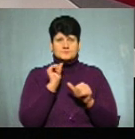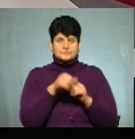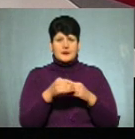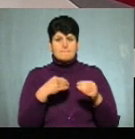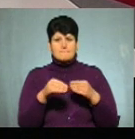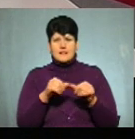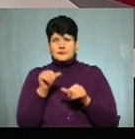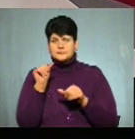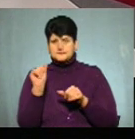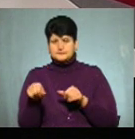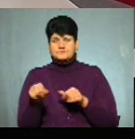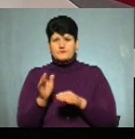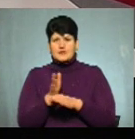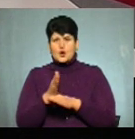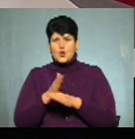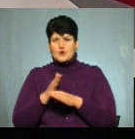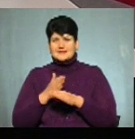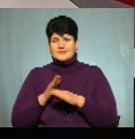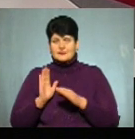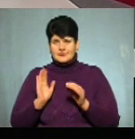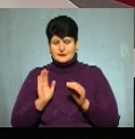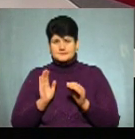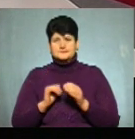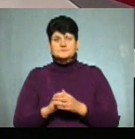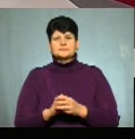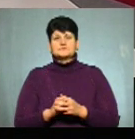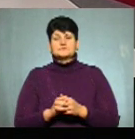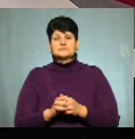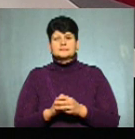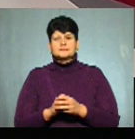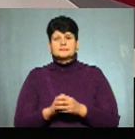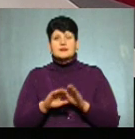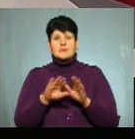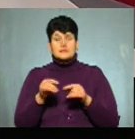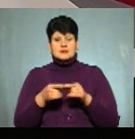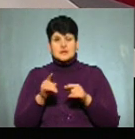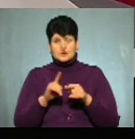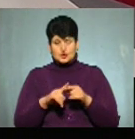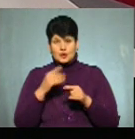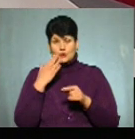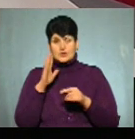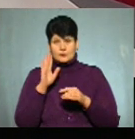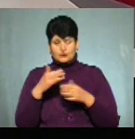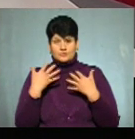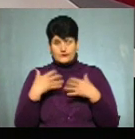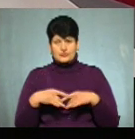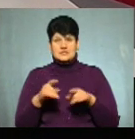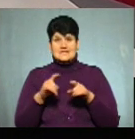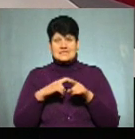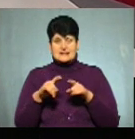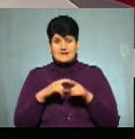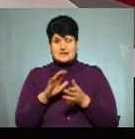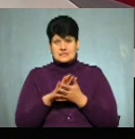змішані, розділити на певні види контейнерів. Після цього, коли будуть заварені